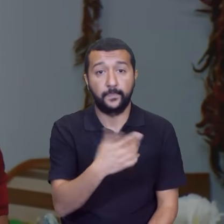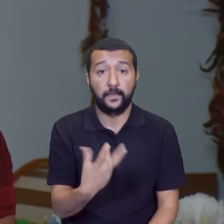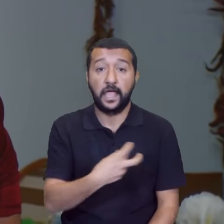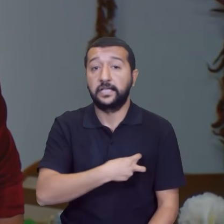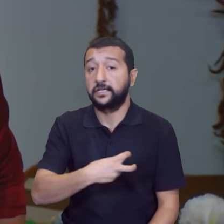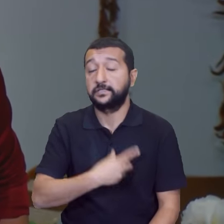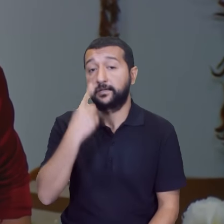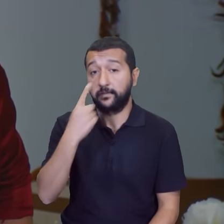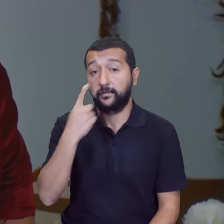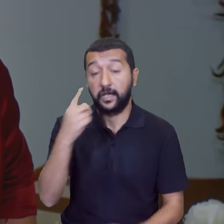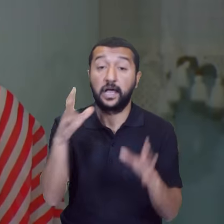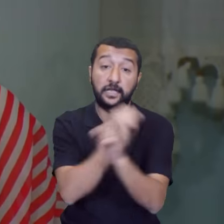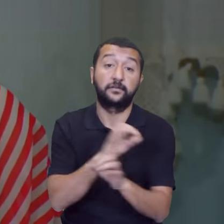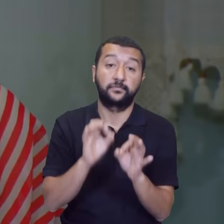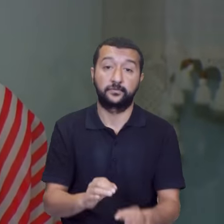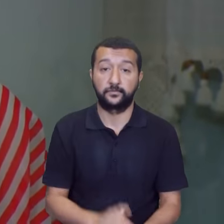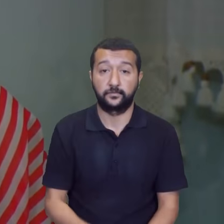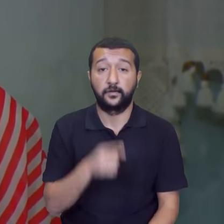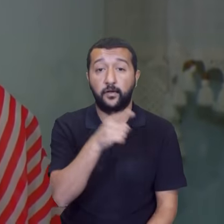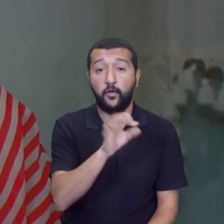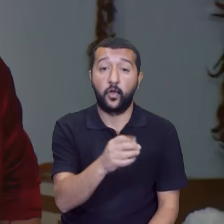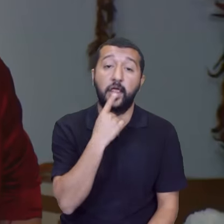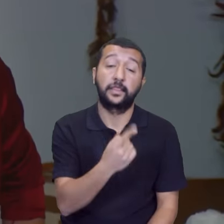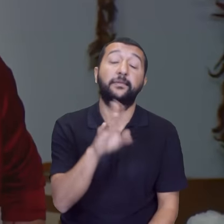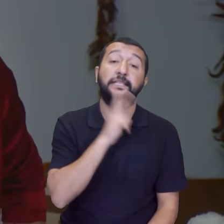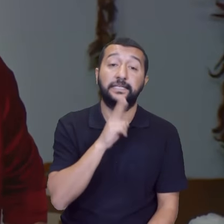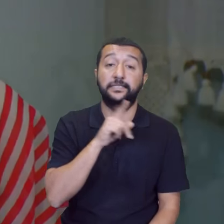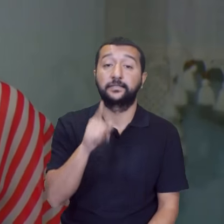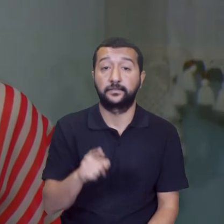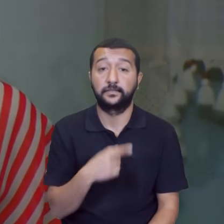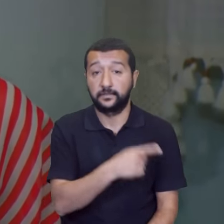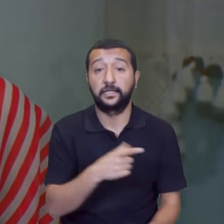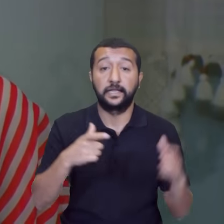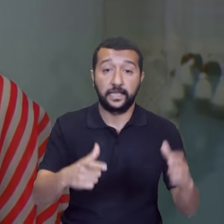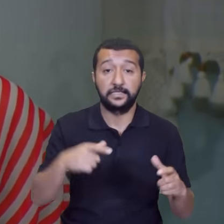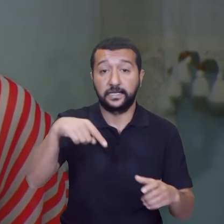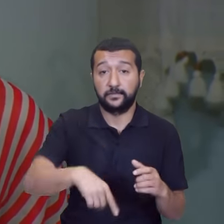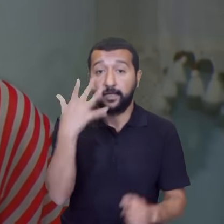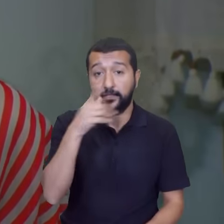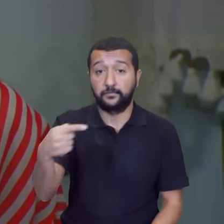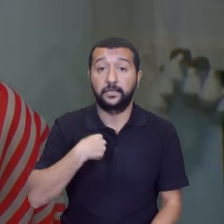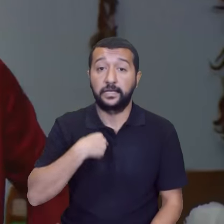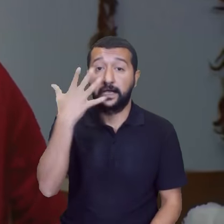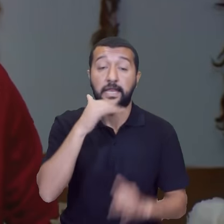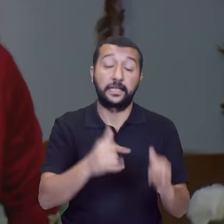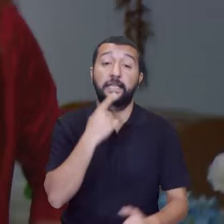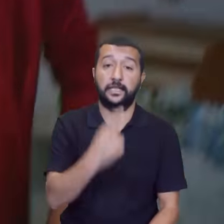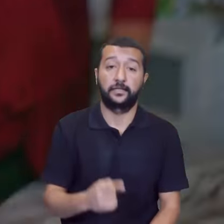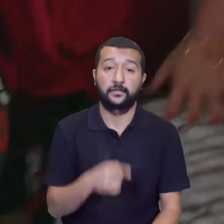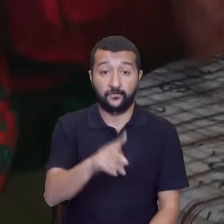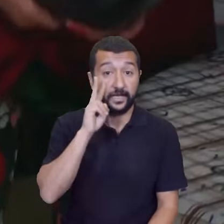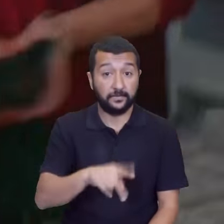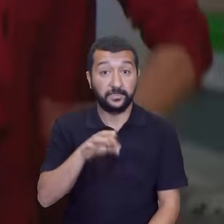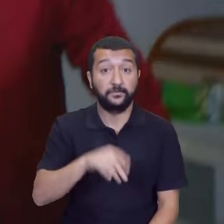Aşk aşağı baka baka kararırmış. Onu öyle demezler teyze hoş. Tencere dibin kara, seninki benden kara.